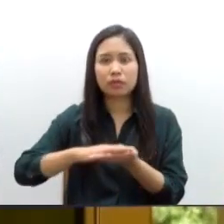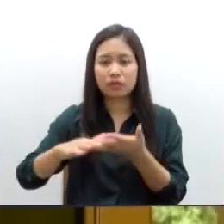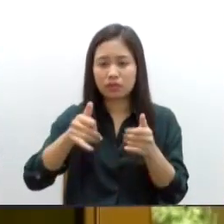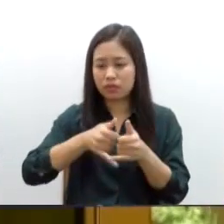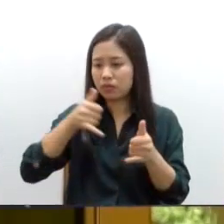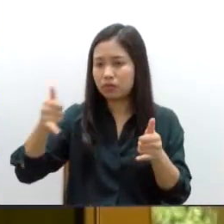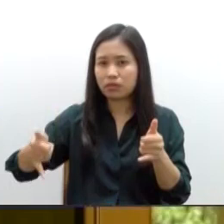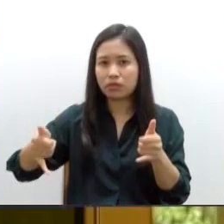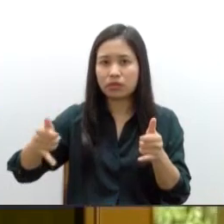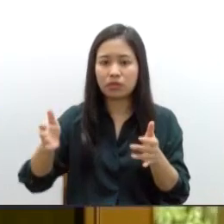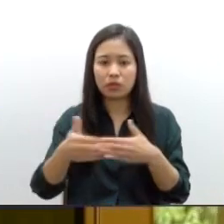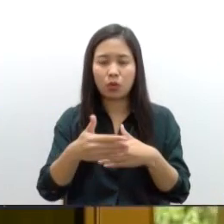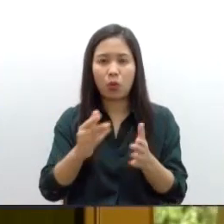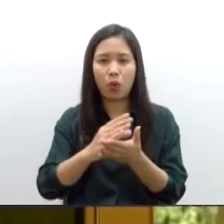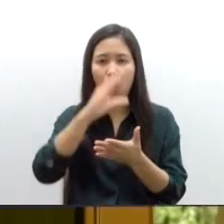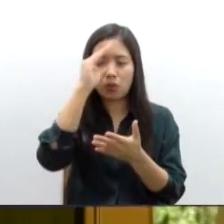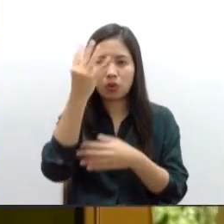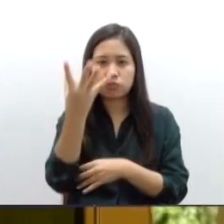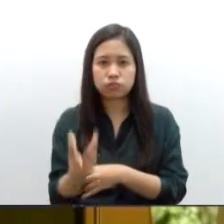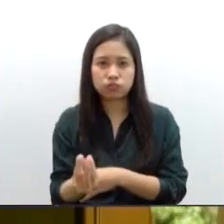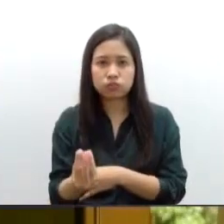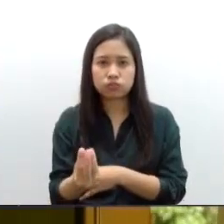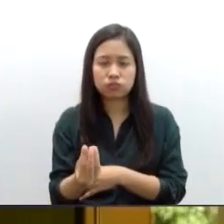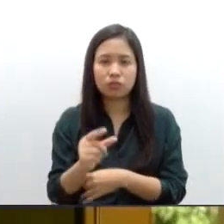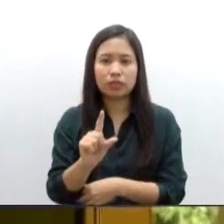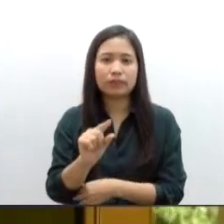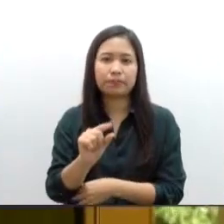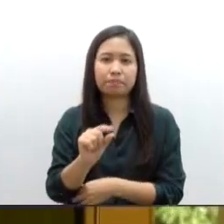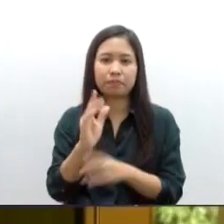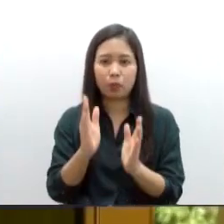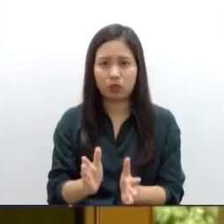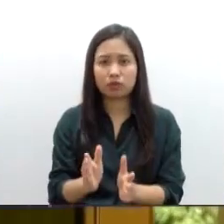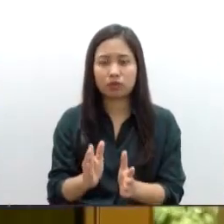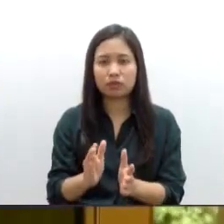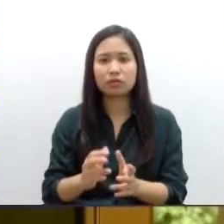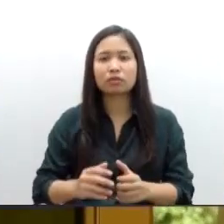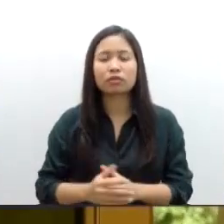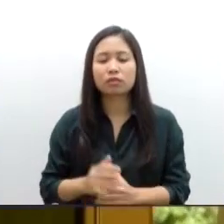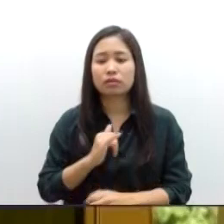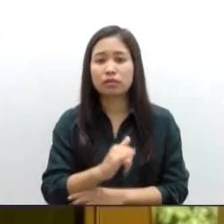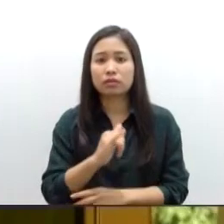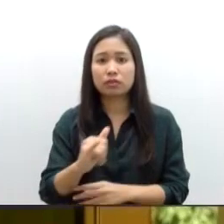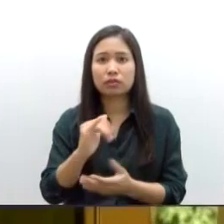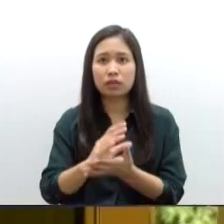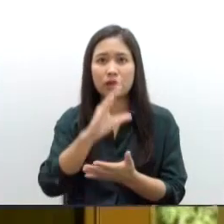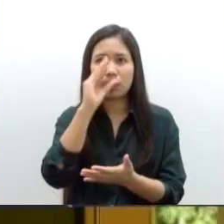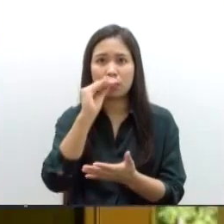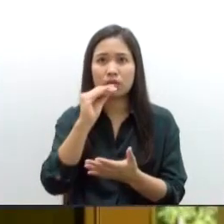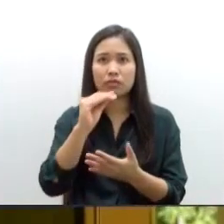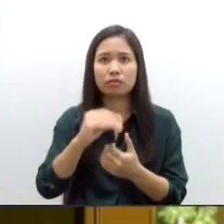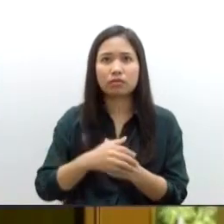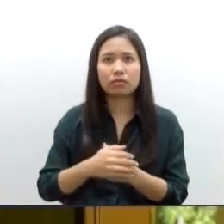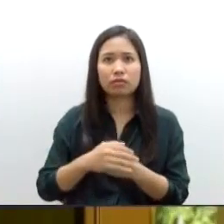ห้องเรียนที่มีนักเรียนจำนวนน้อยลงไม่เกิน20คนการเข้าเรียนเป็นผลัดน่าจะเ